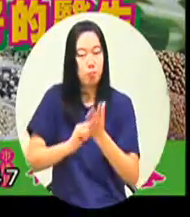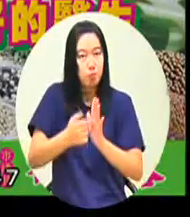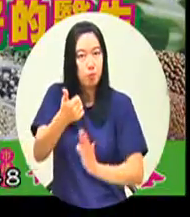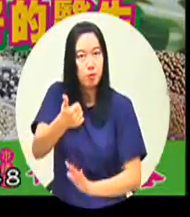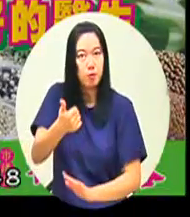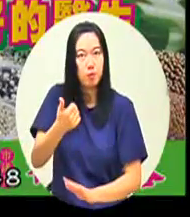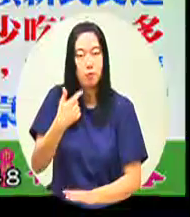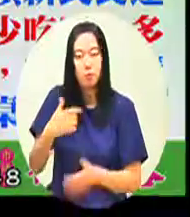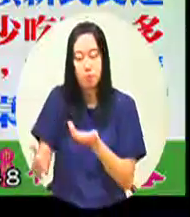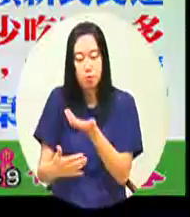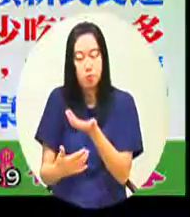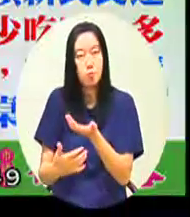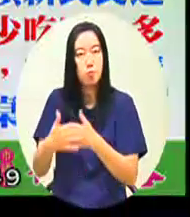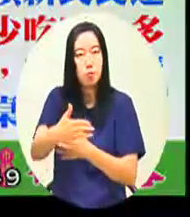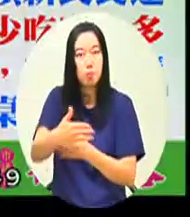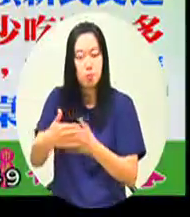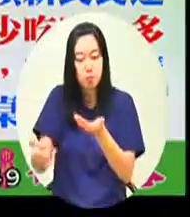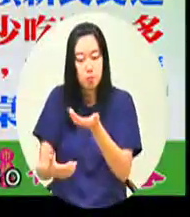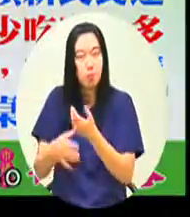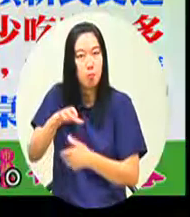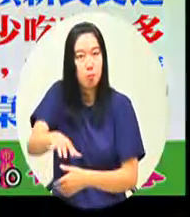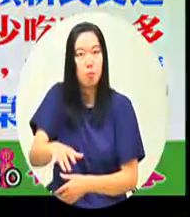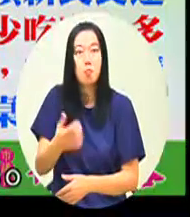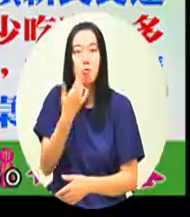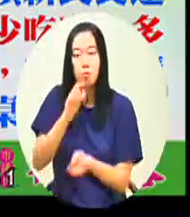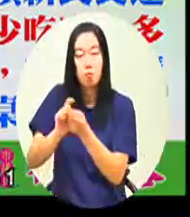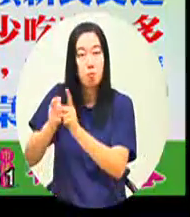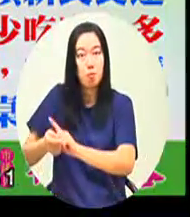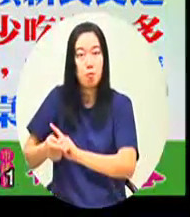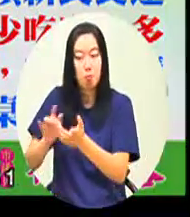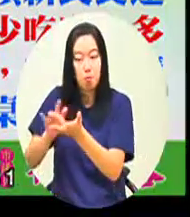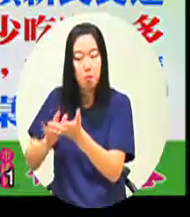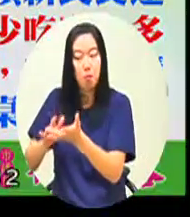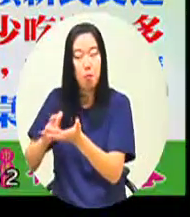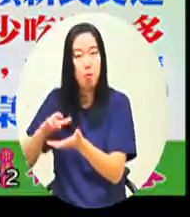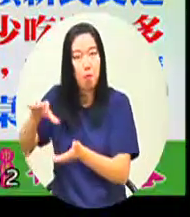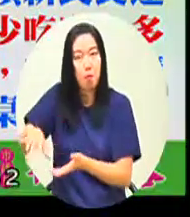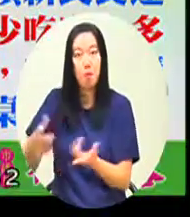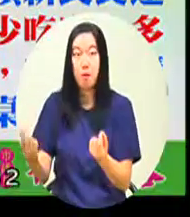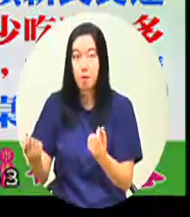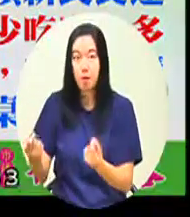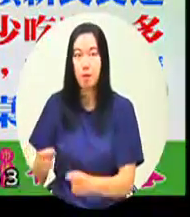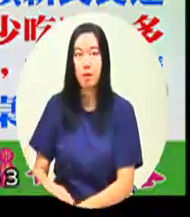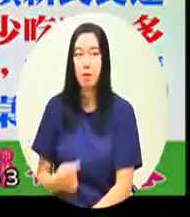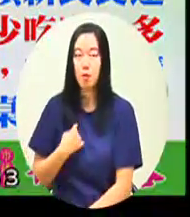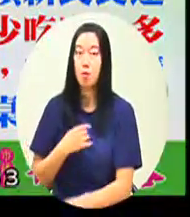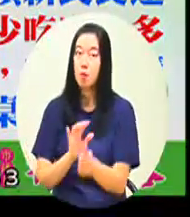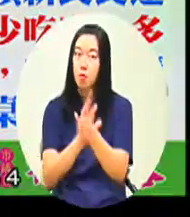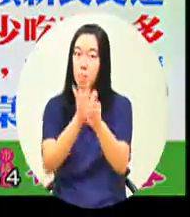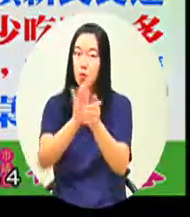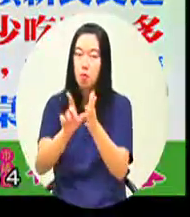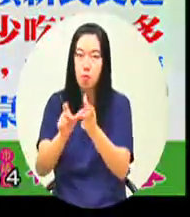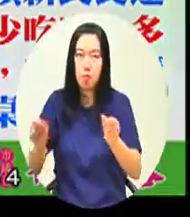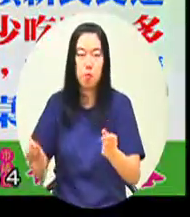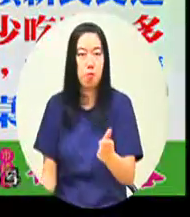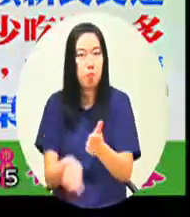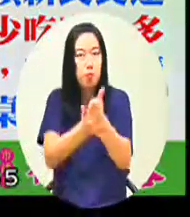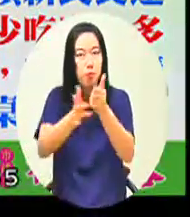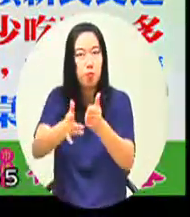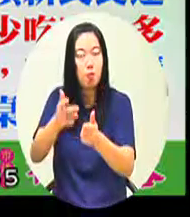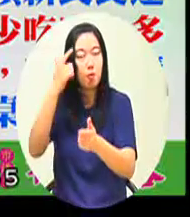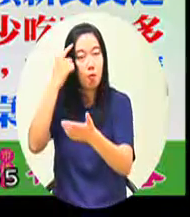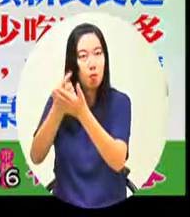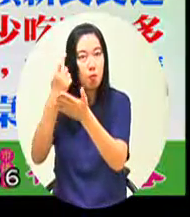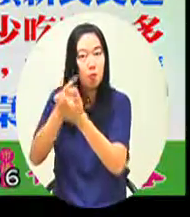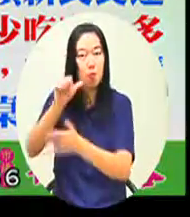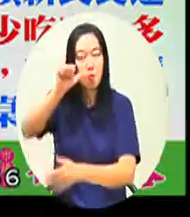当做药局啊，这是他的理念。但是本席为了长期推动天天五